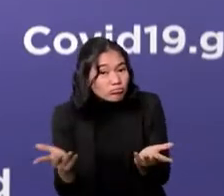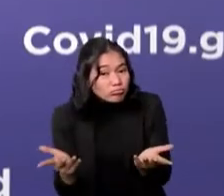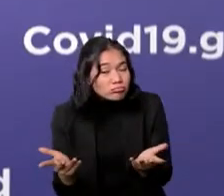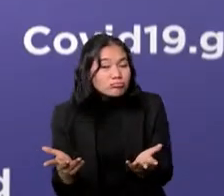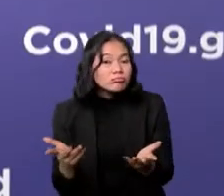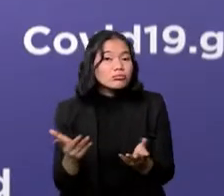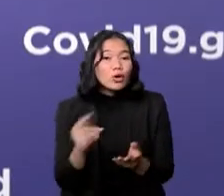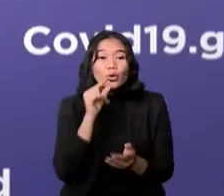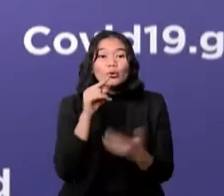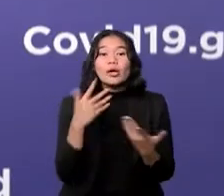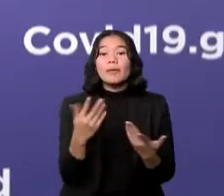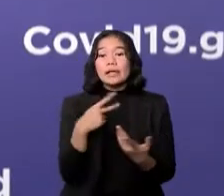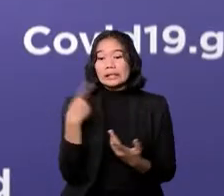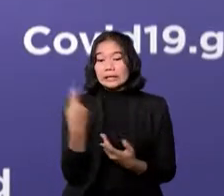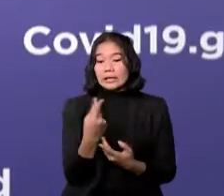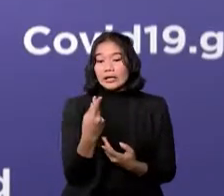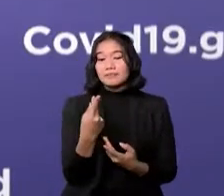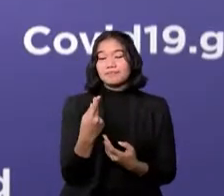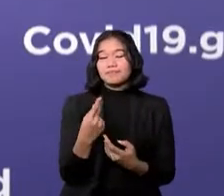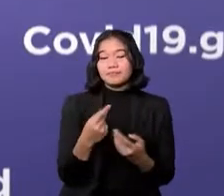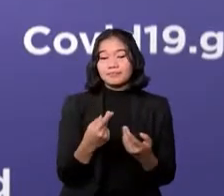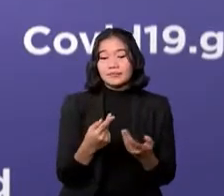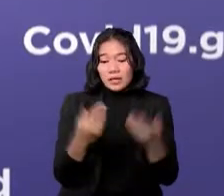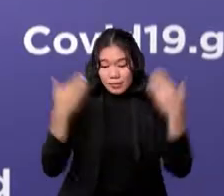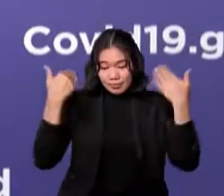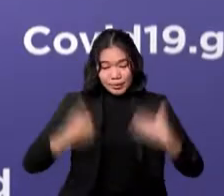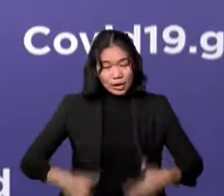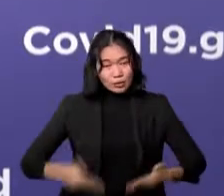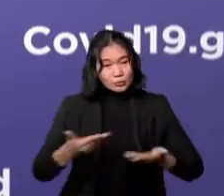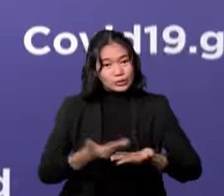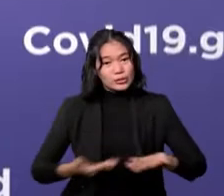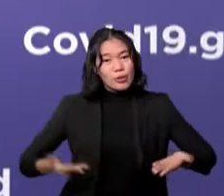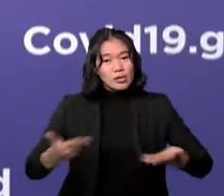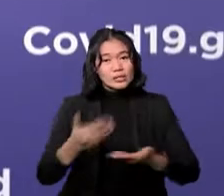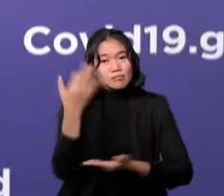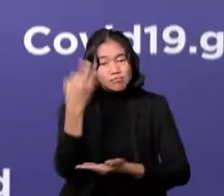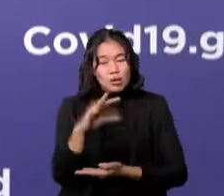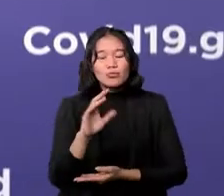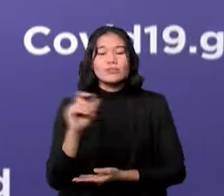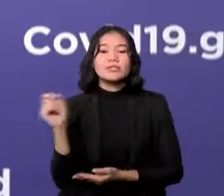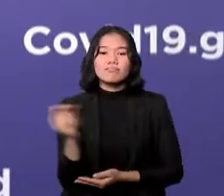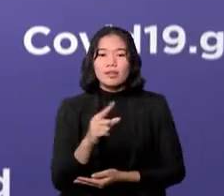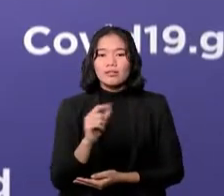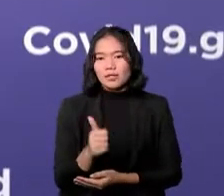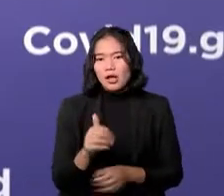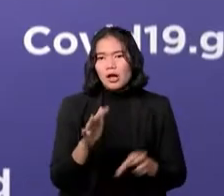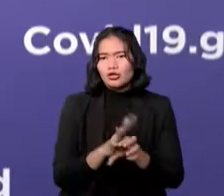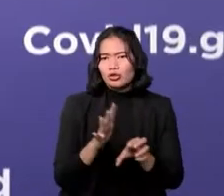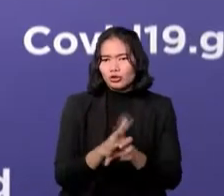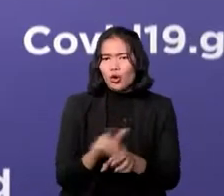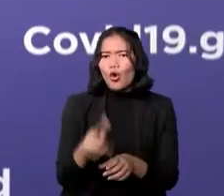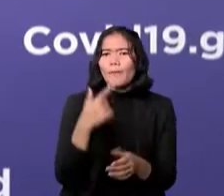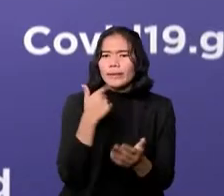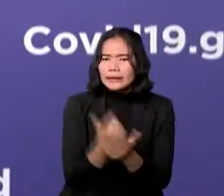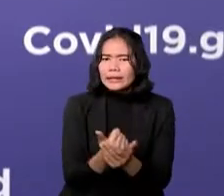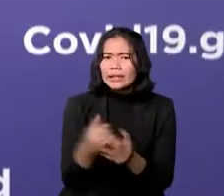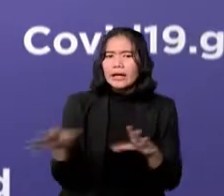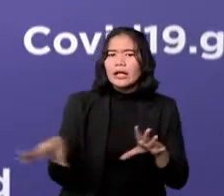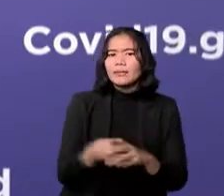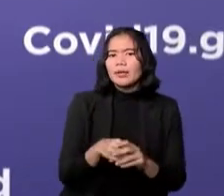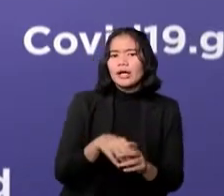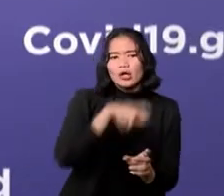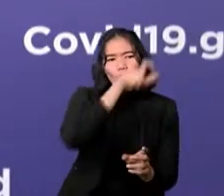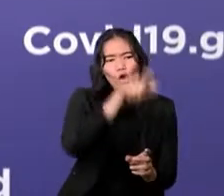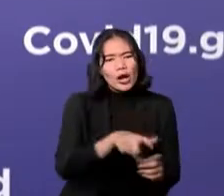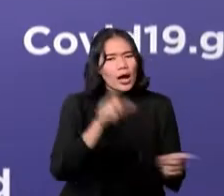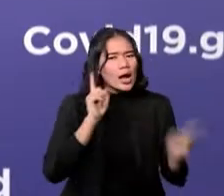usulan agar penerapan perilaku ini bisa dilakukan lebih cepat? Misalnya apakah pentingnya untuk melibatkan tokoh